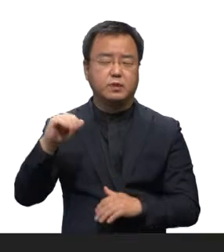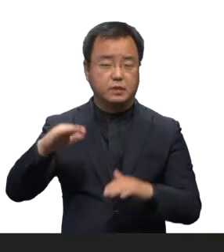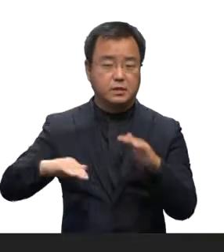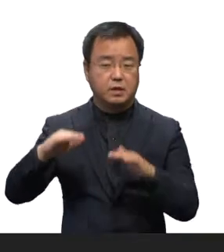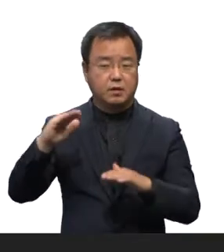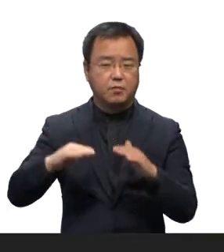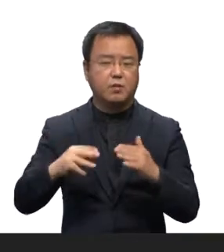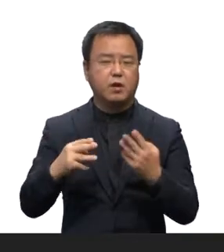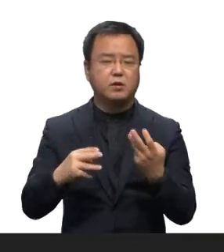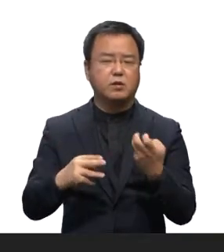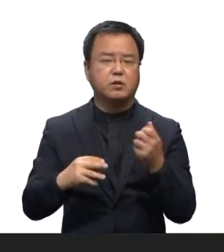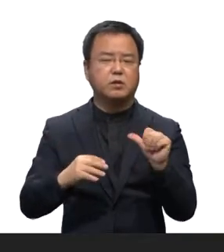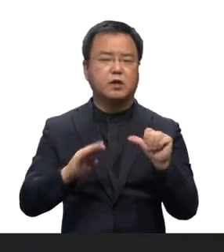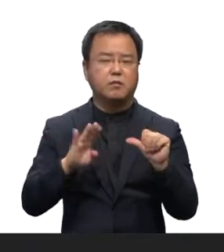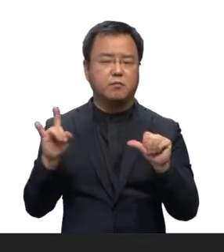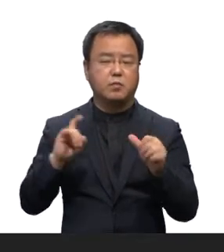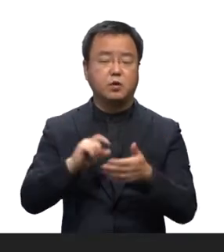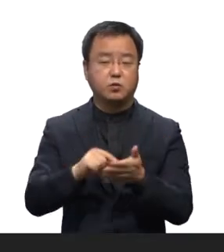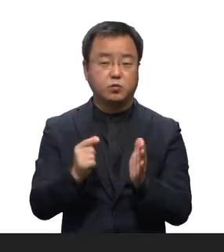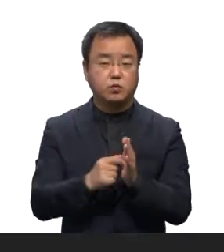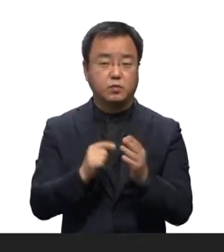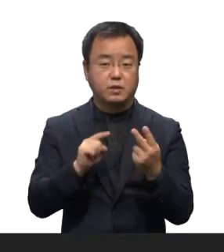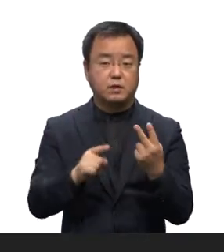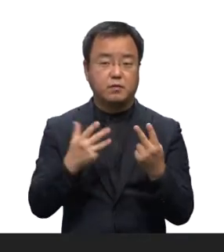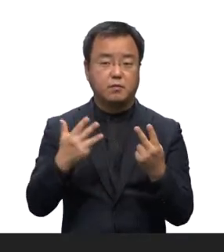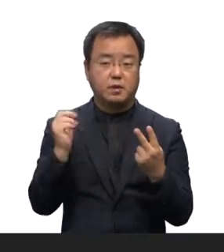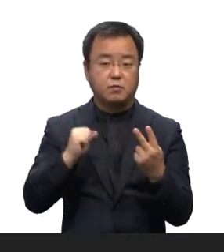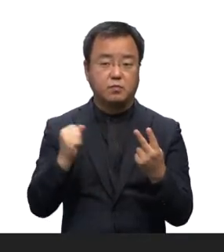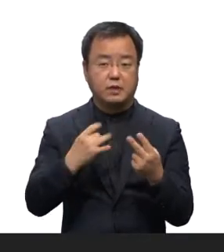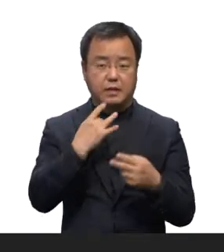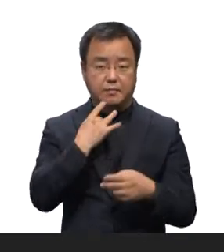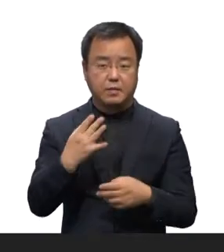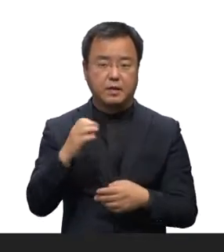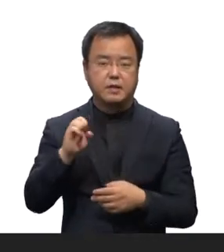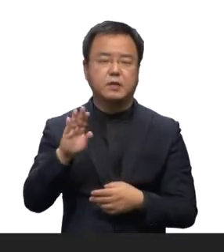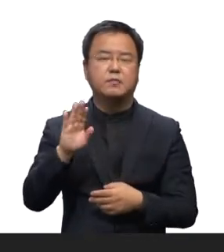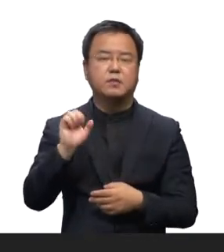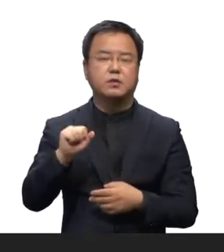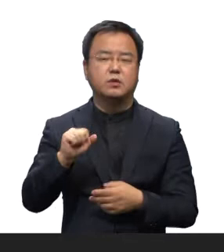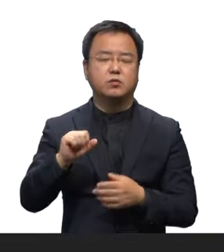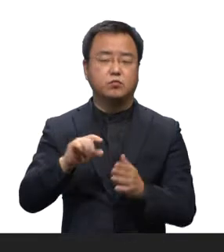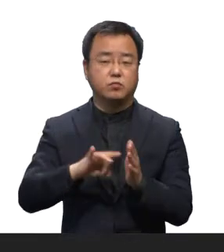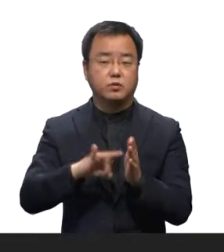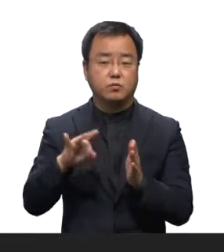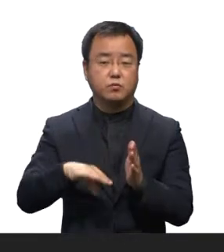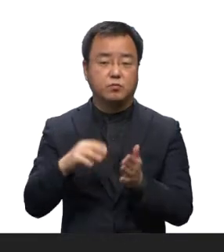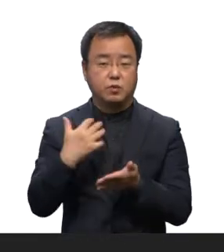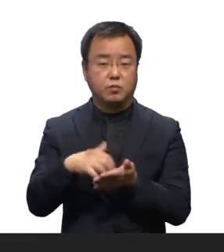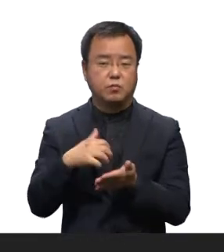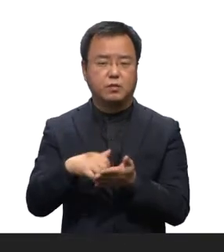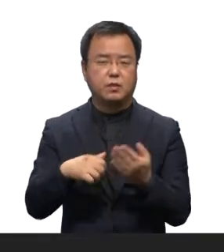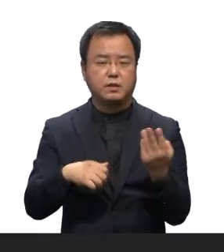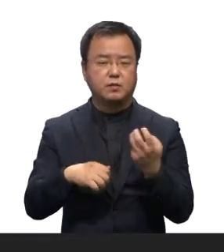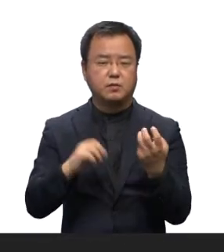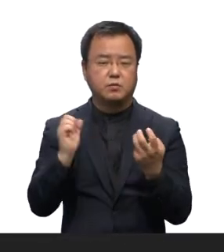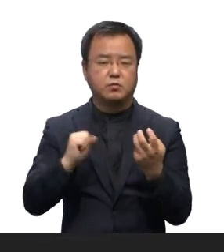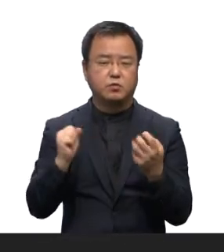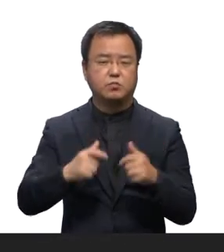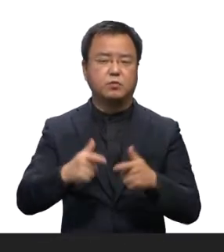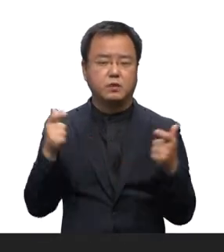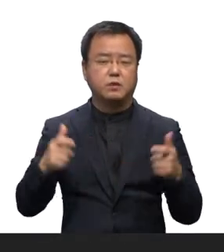5배가 넘는다 며 2.8% 에 불과한 ebs 의 수신료 비중을 30% 까지 높여야 한다고 주장했습니다